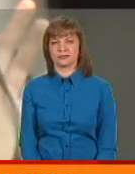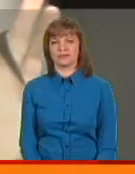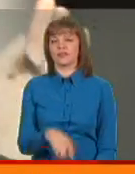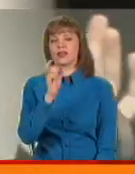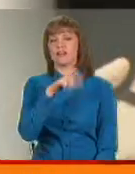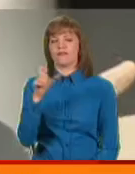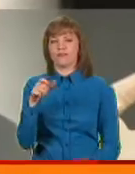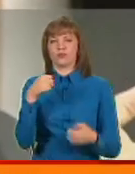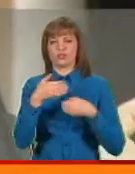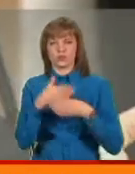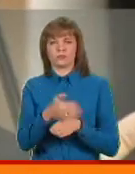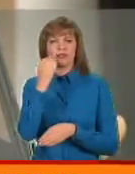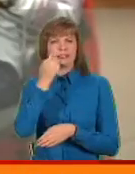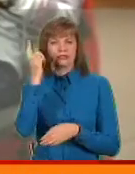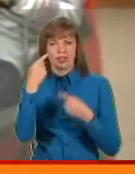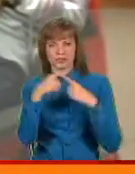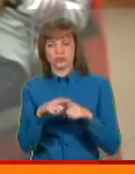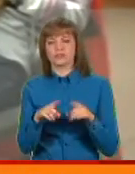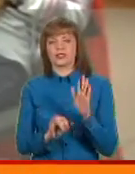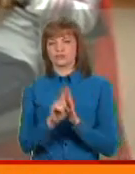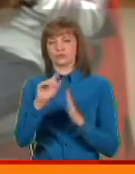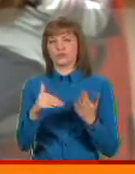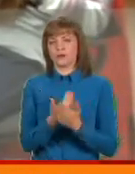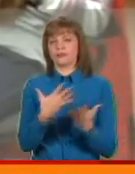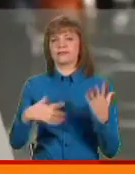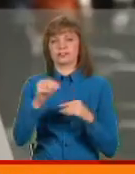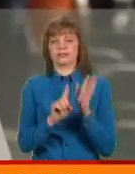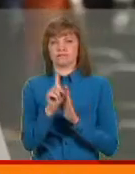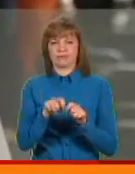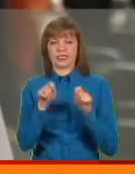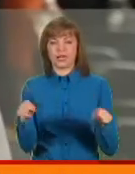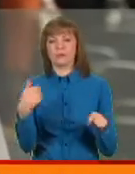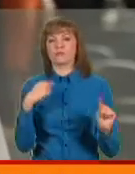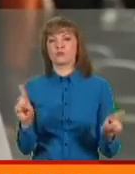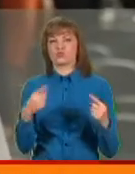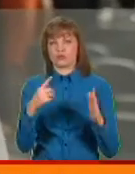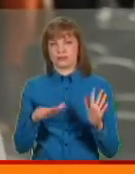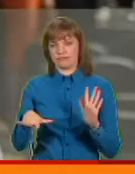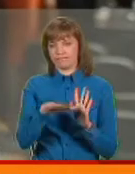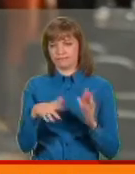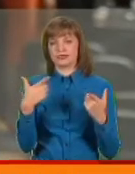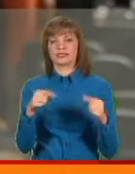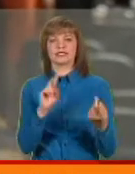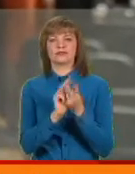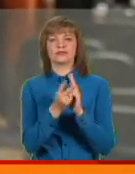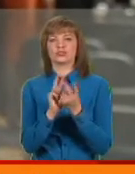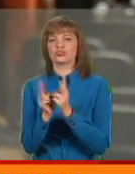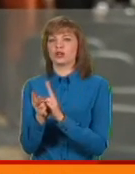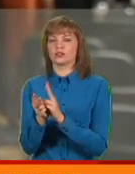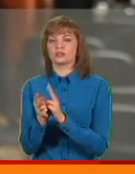Вони розбивають старі технології, дають життя новим. Усі вони – стартапери. Ми створили площадку, де